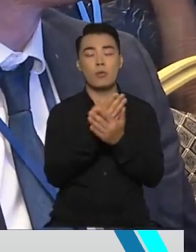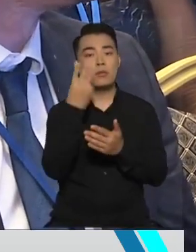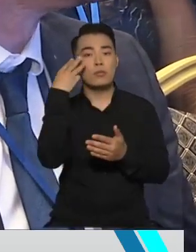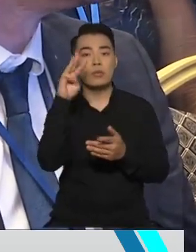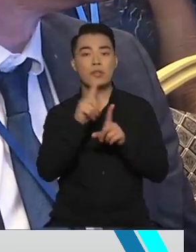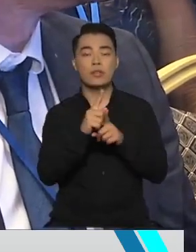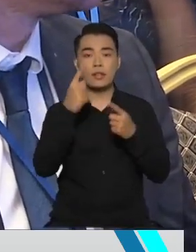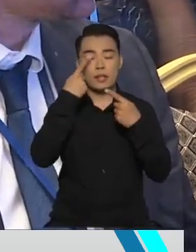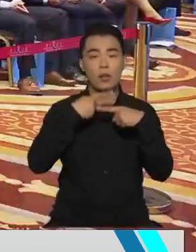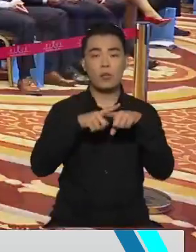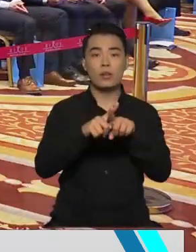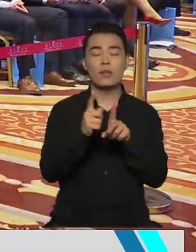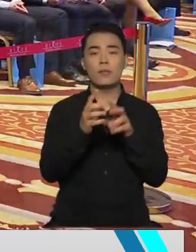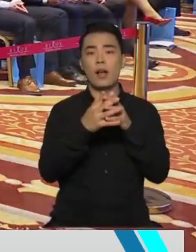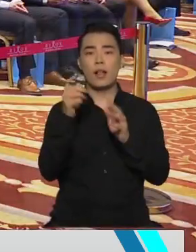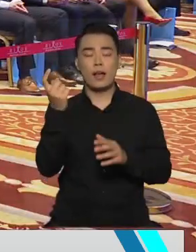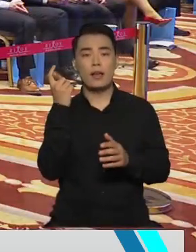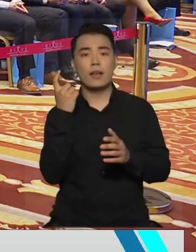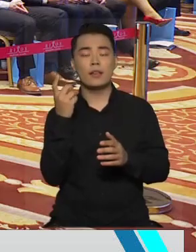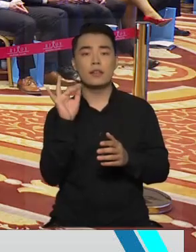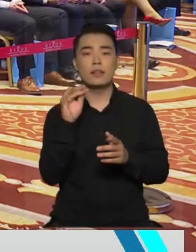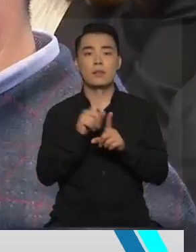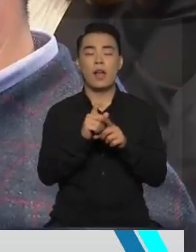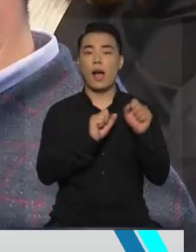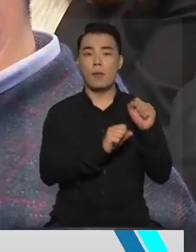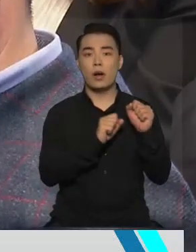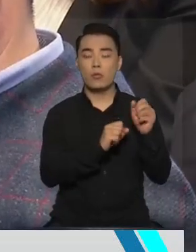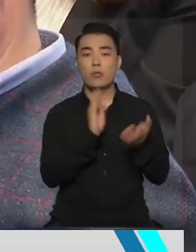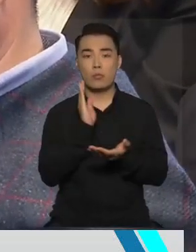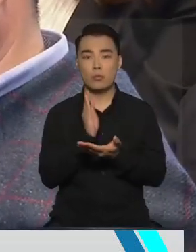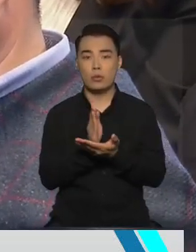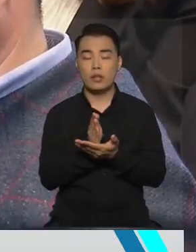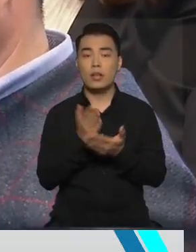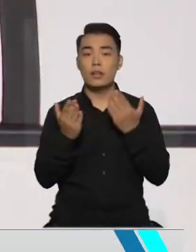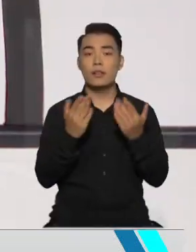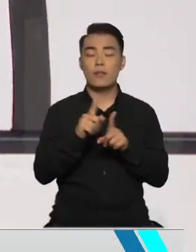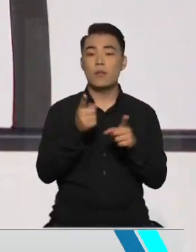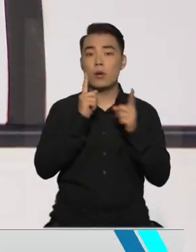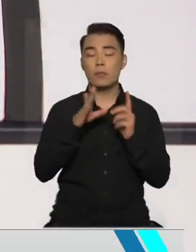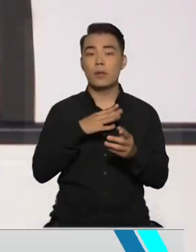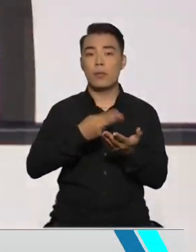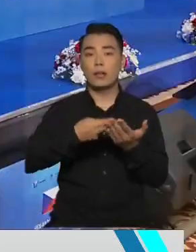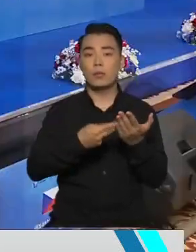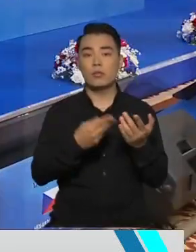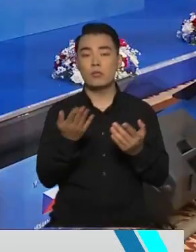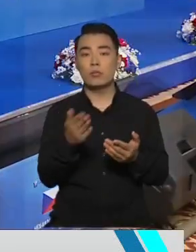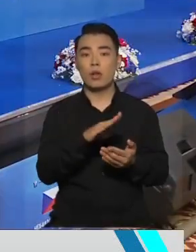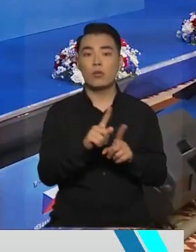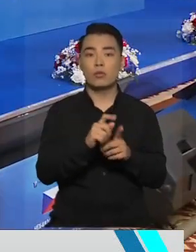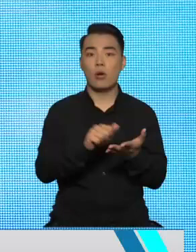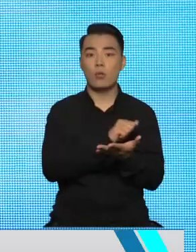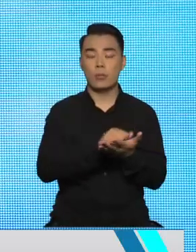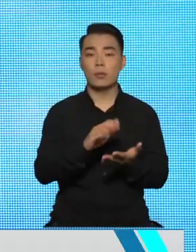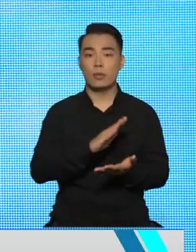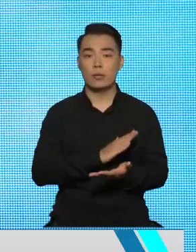горной добыче, металлургии, сельском хозяйстве и даже оборонной промышленности. Не случайно на форуме подписали сразу несколько двусторонних